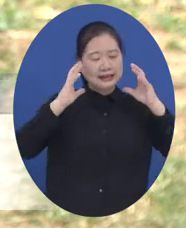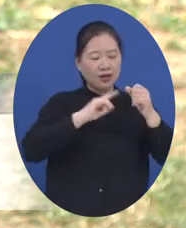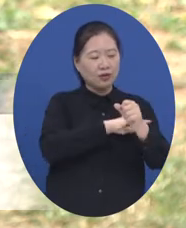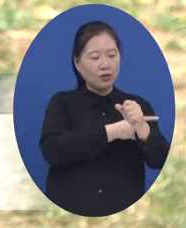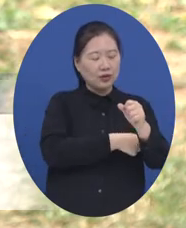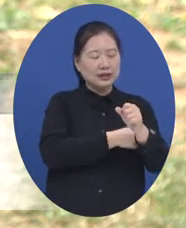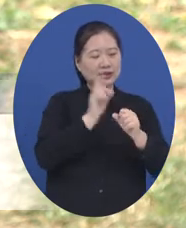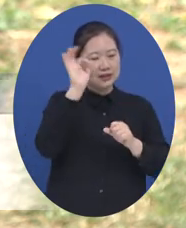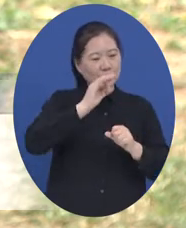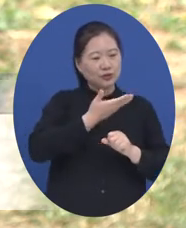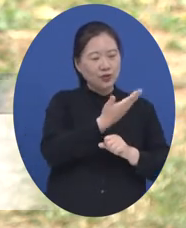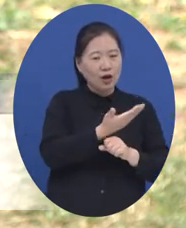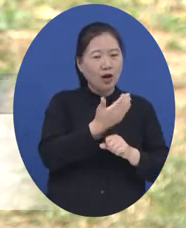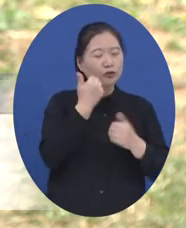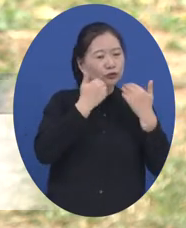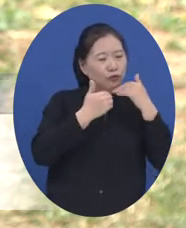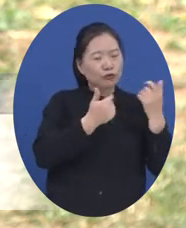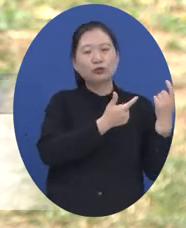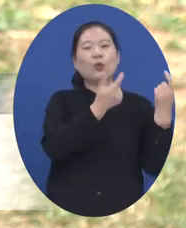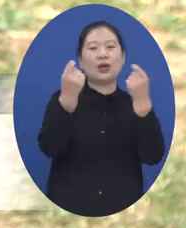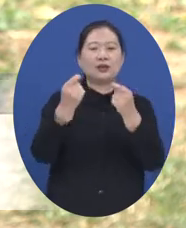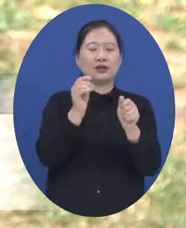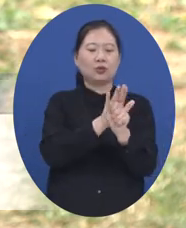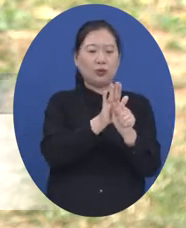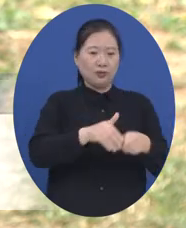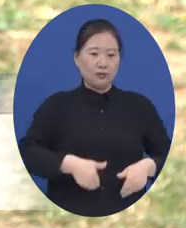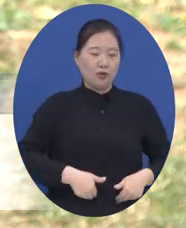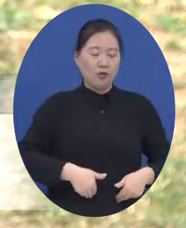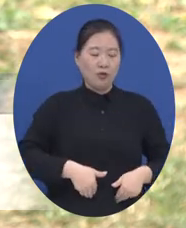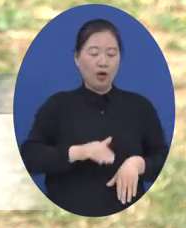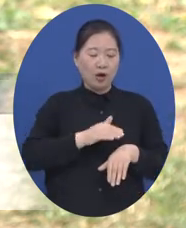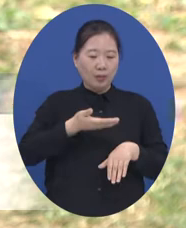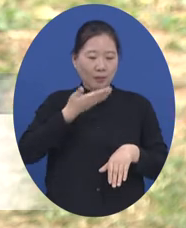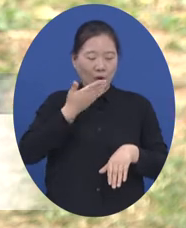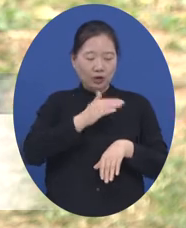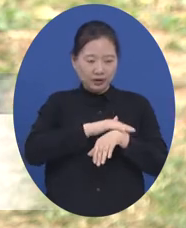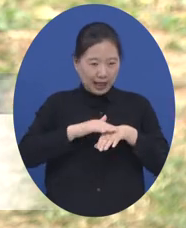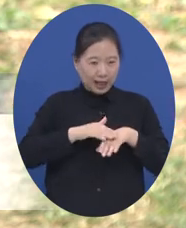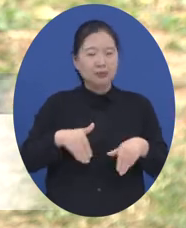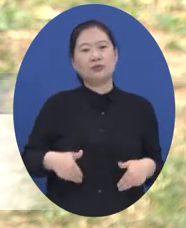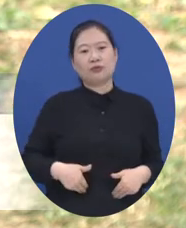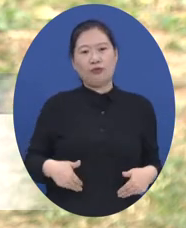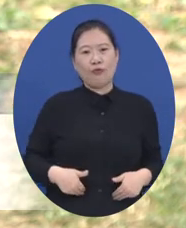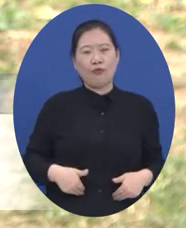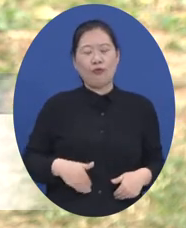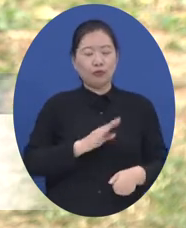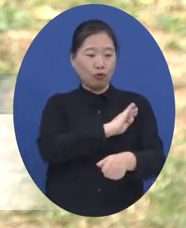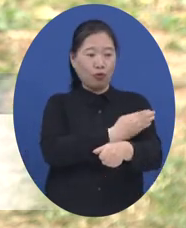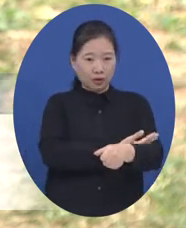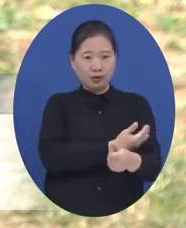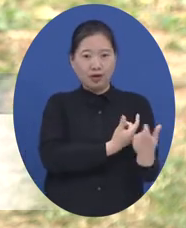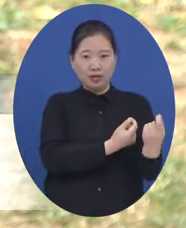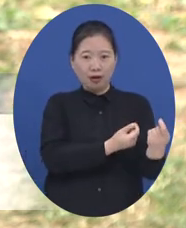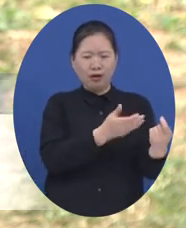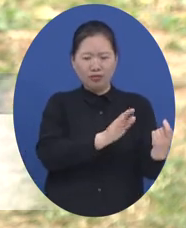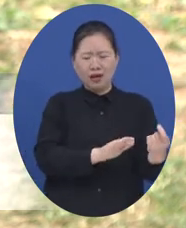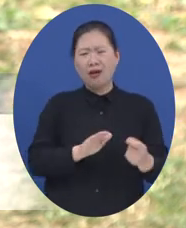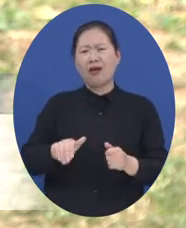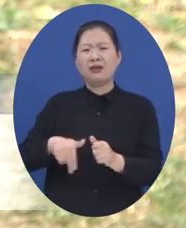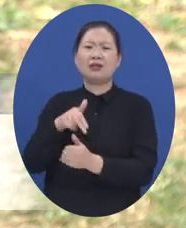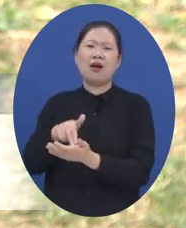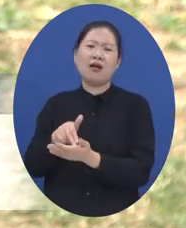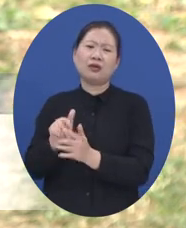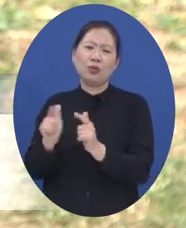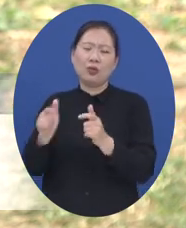아이들은 누구나 돌봄을 받고 그 다음에 밥에 잘 먹을 권리가 있는데 어 여러가지 4화 으로 아이들이 밥을 못 먹는